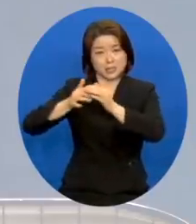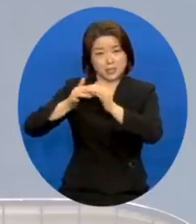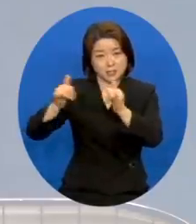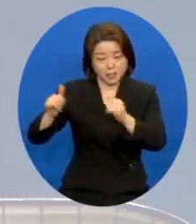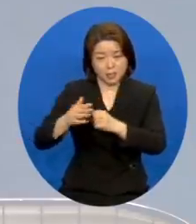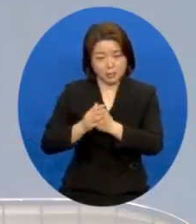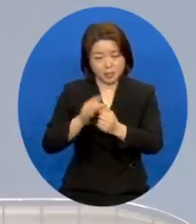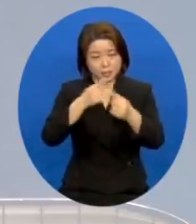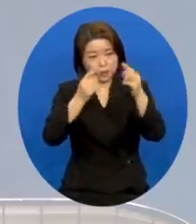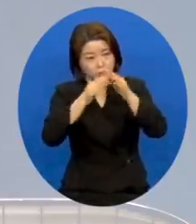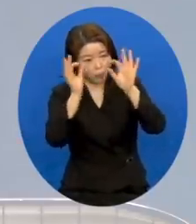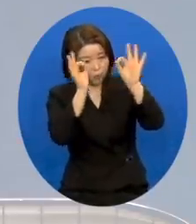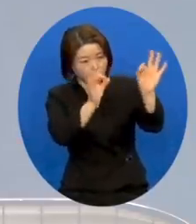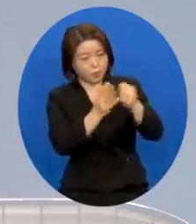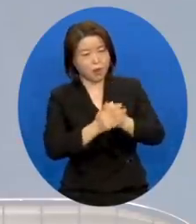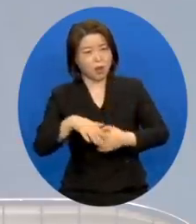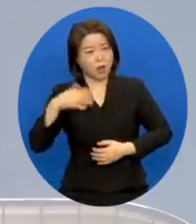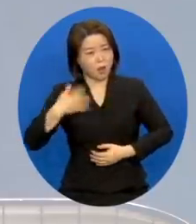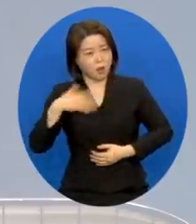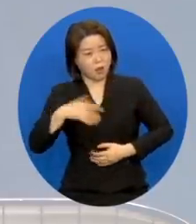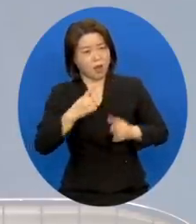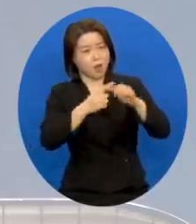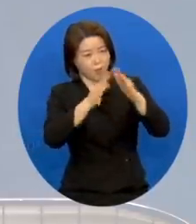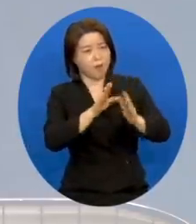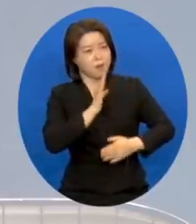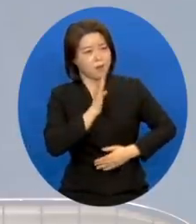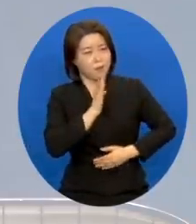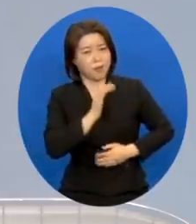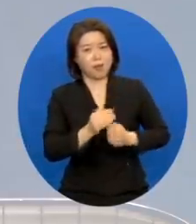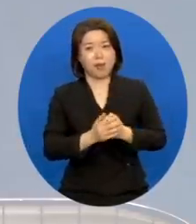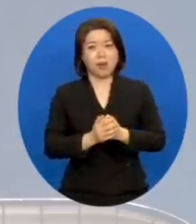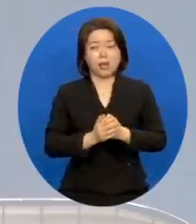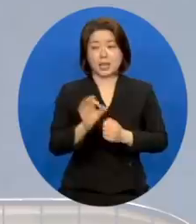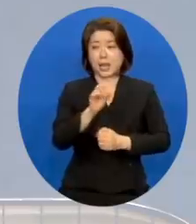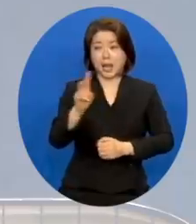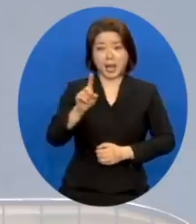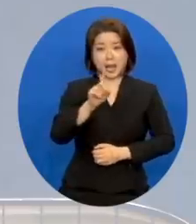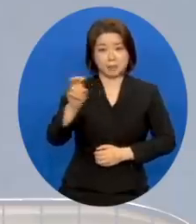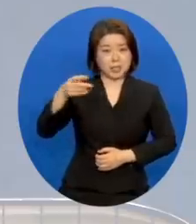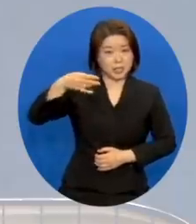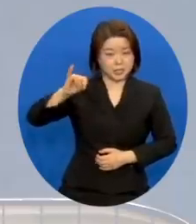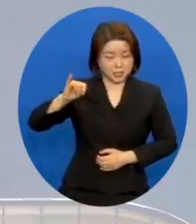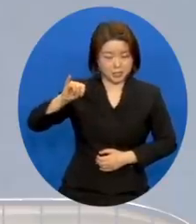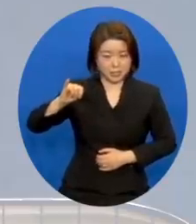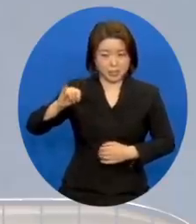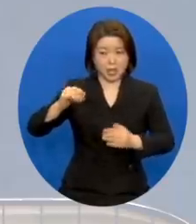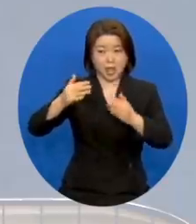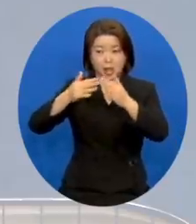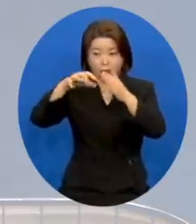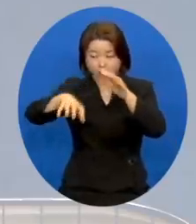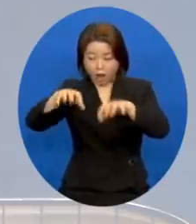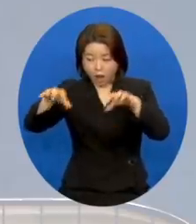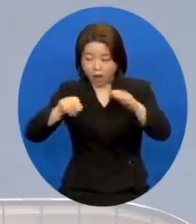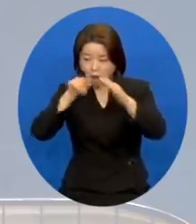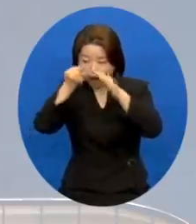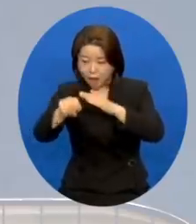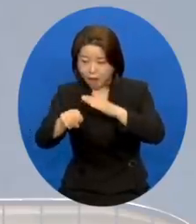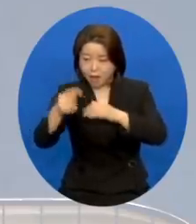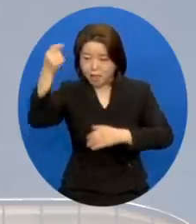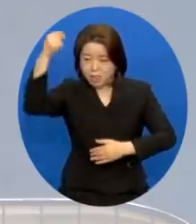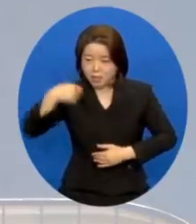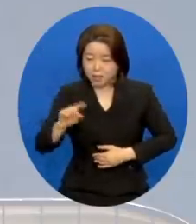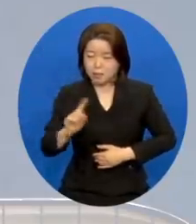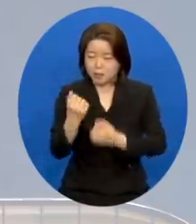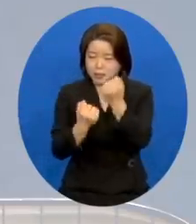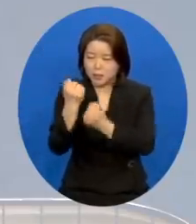보면서 와 교회 구나 아미쉬 공동체 마우리 가서 느꼈던 그 뭐라고 설명할 수